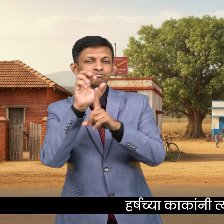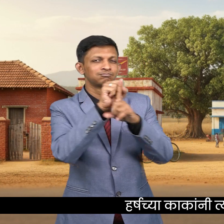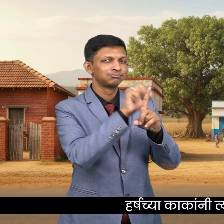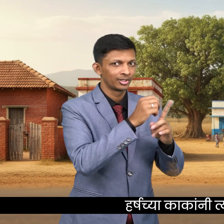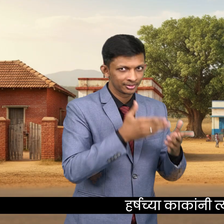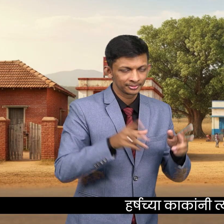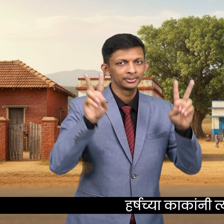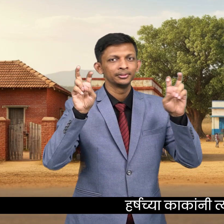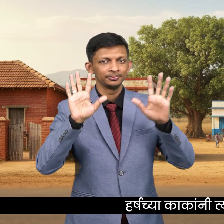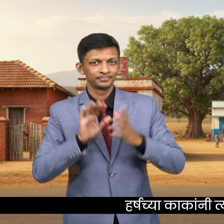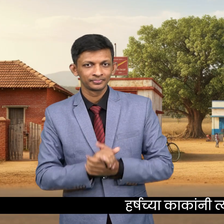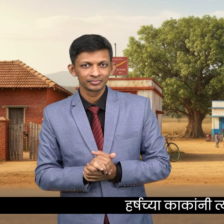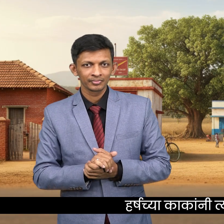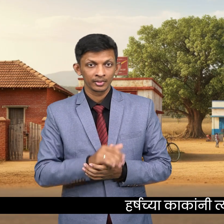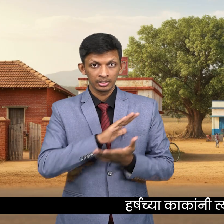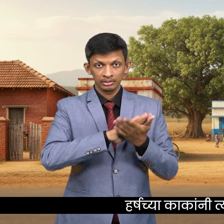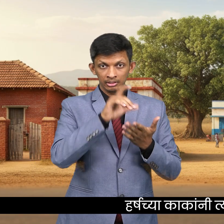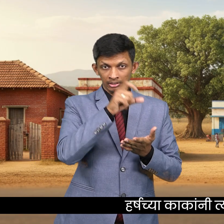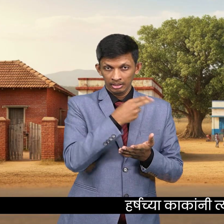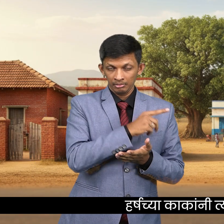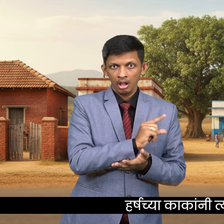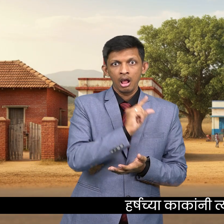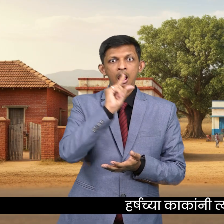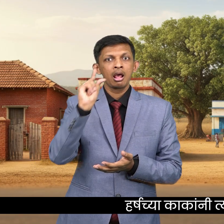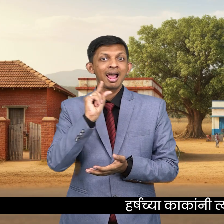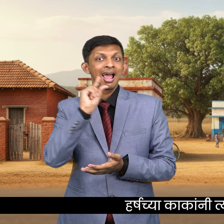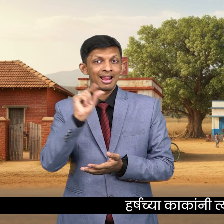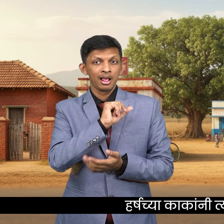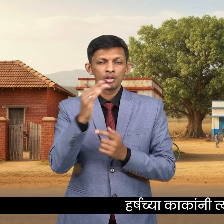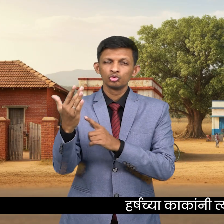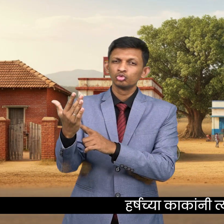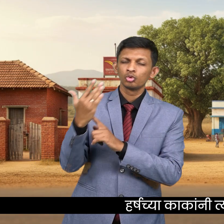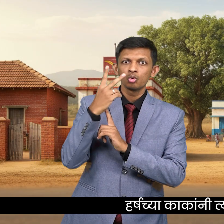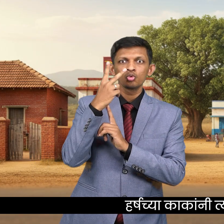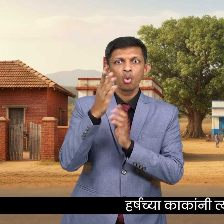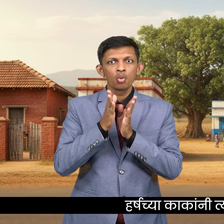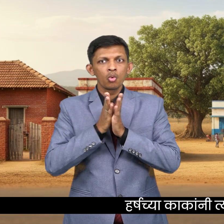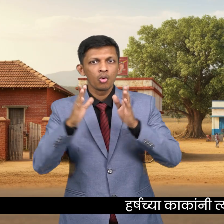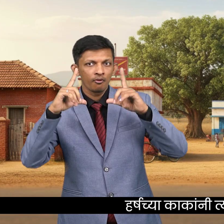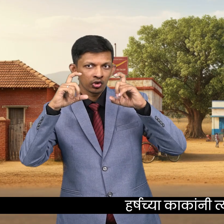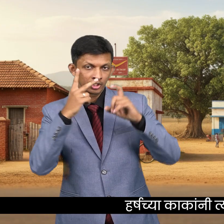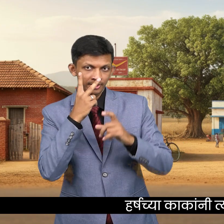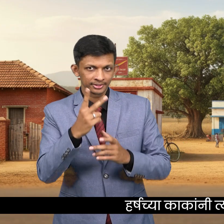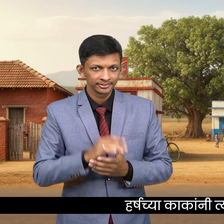हर्षच्या काकांनी त्याला 2 चित्रे दाखवली.